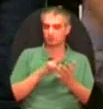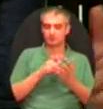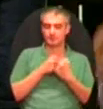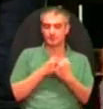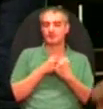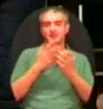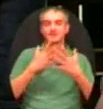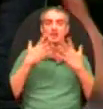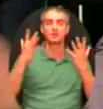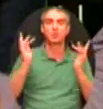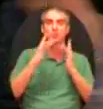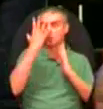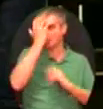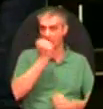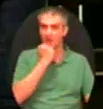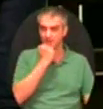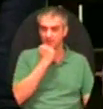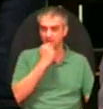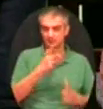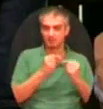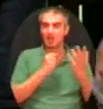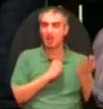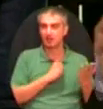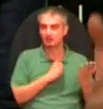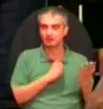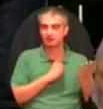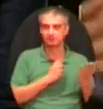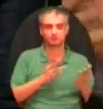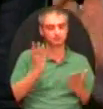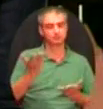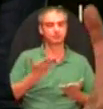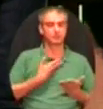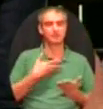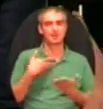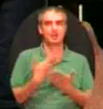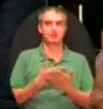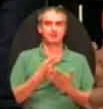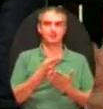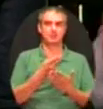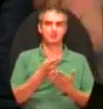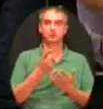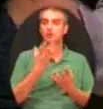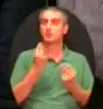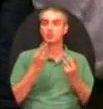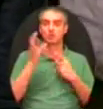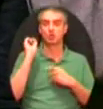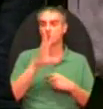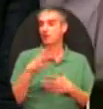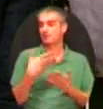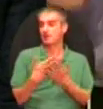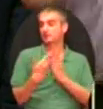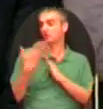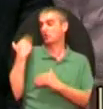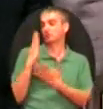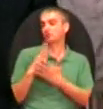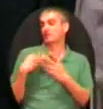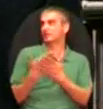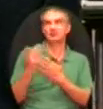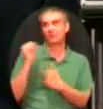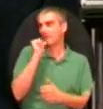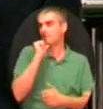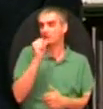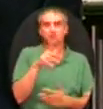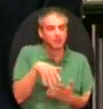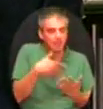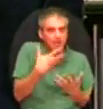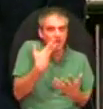מאבק האיתני מול החמאס, אפרופו עזה, מקבל את ההצעה הטראמפית הזו, שהיא הרבה יותר גרועה מההצעות הקודמות שהציעו להם, הם לא רצו.